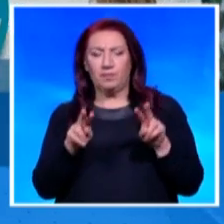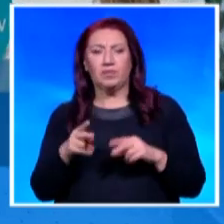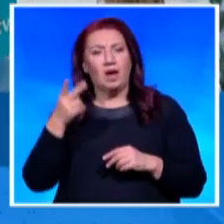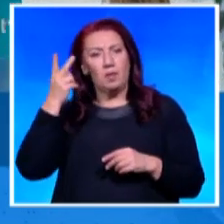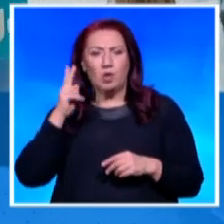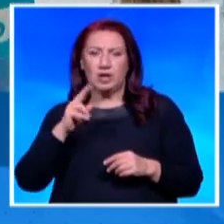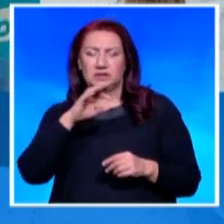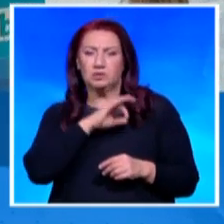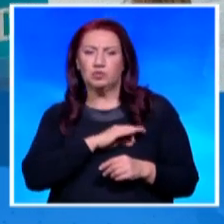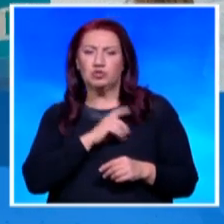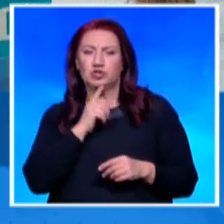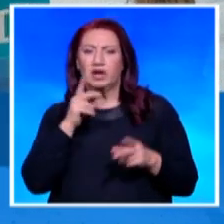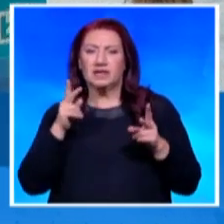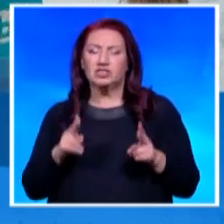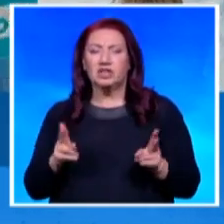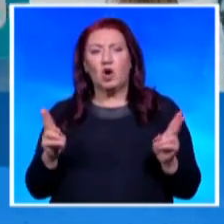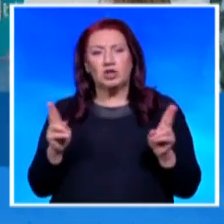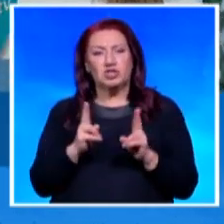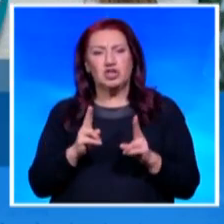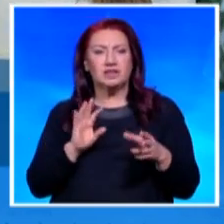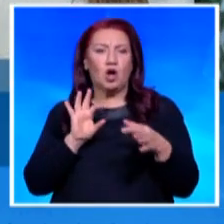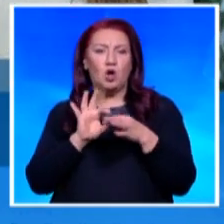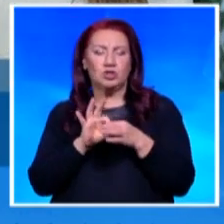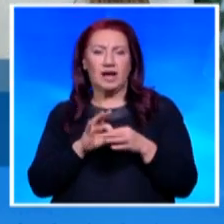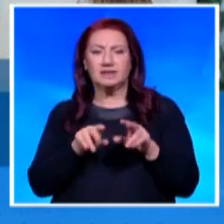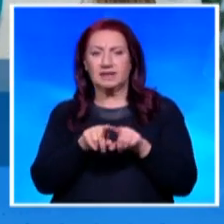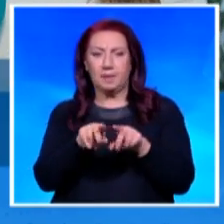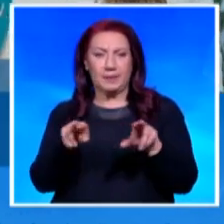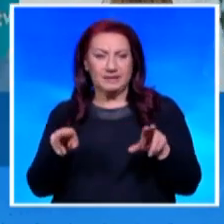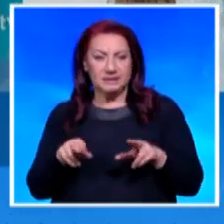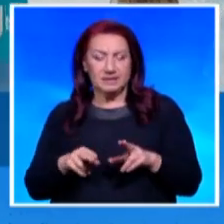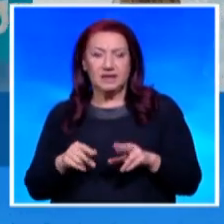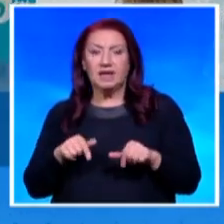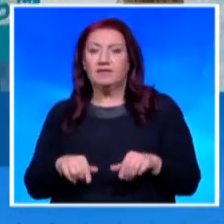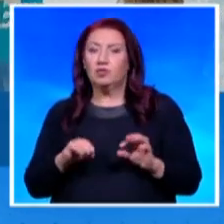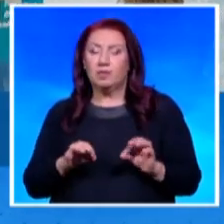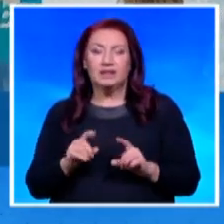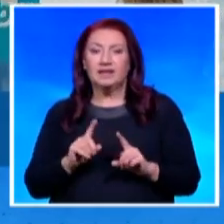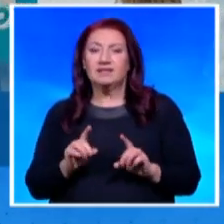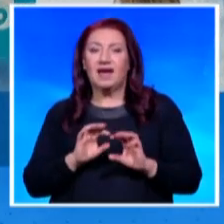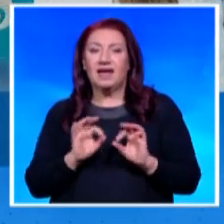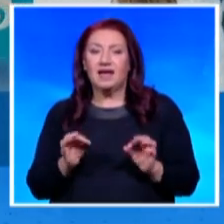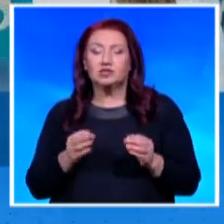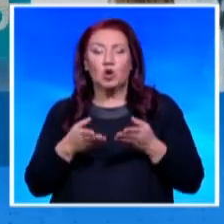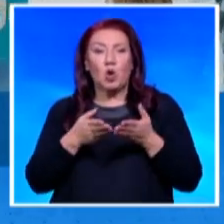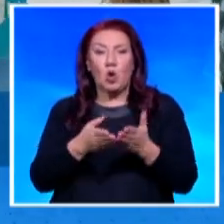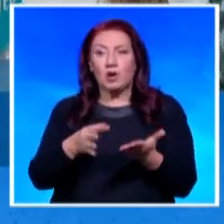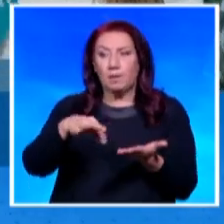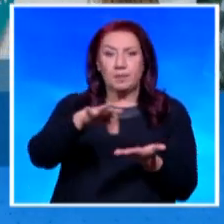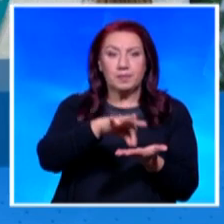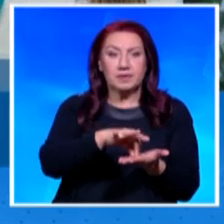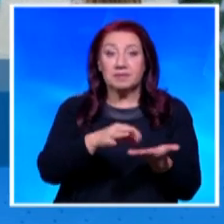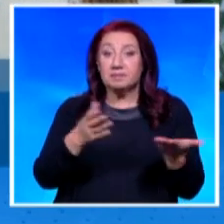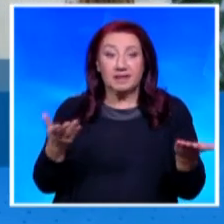разрешение за ограничени контакти с близките си, но в момента не е ясно точното му местоположение, нито кога